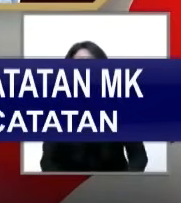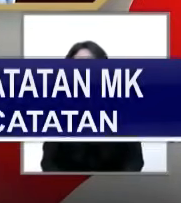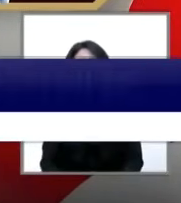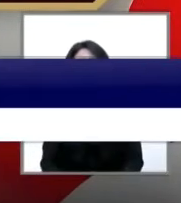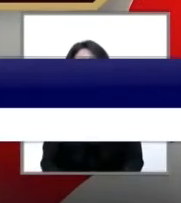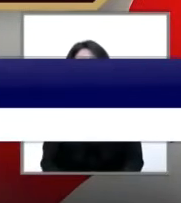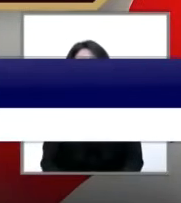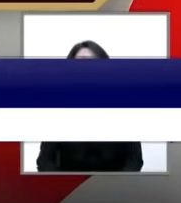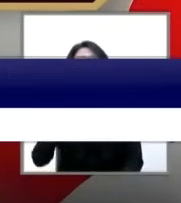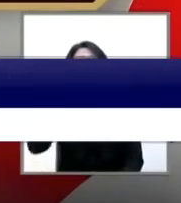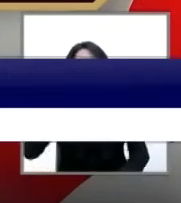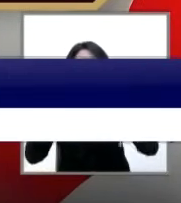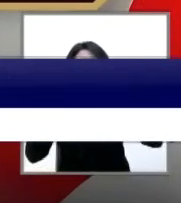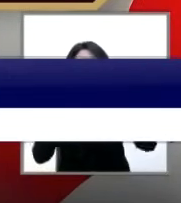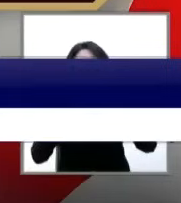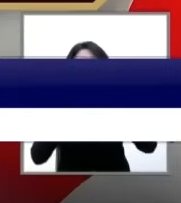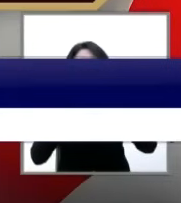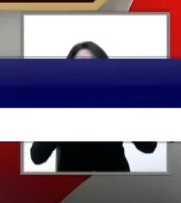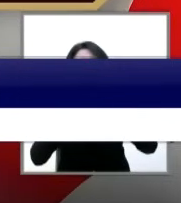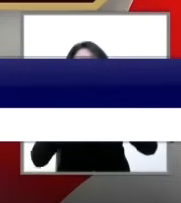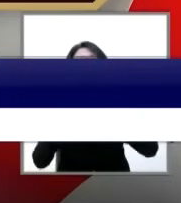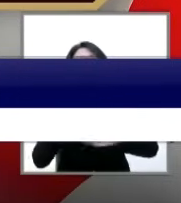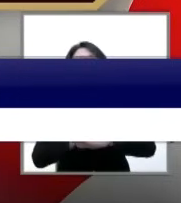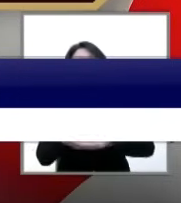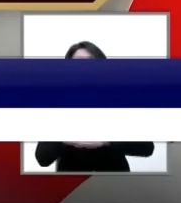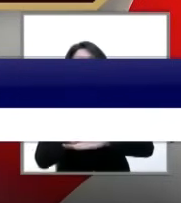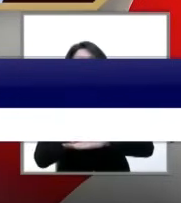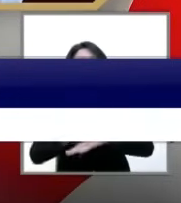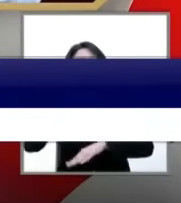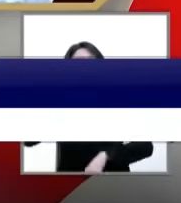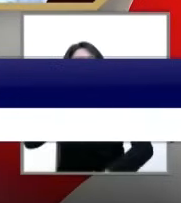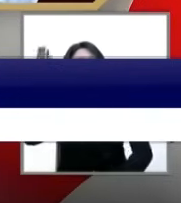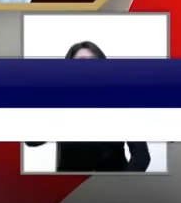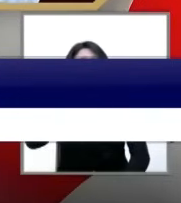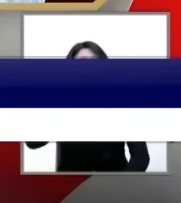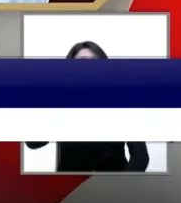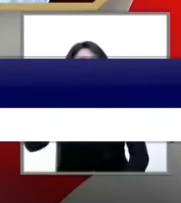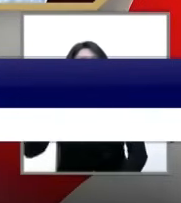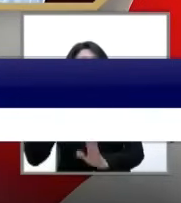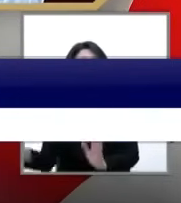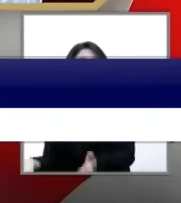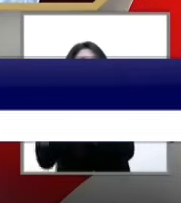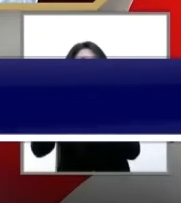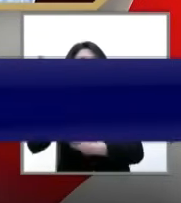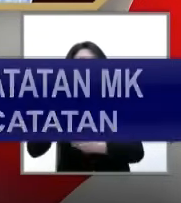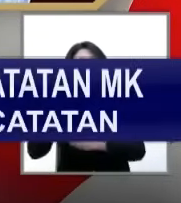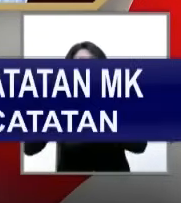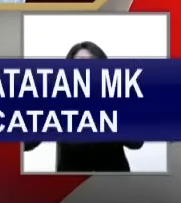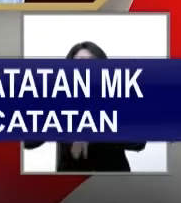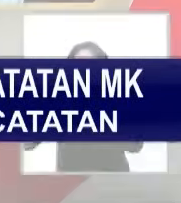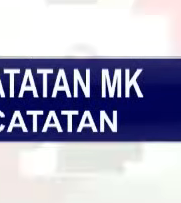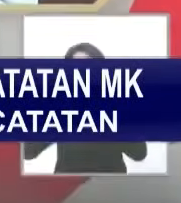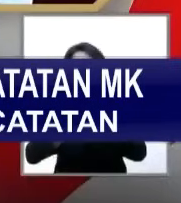intensifikasi lahan kemarin tahun lalu kita sudah bangun Pabrik pupuk di